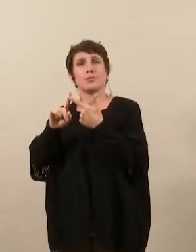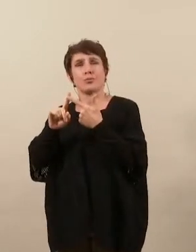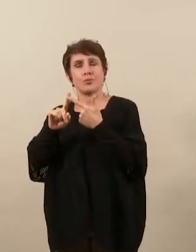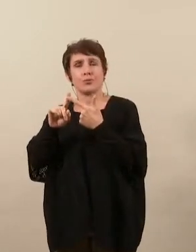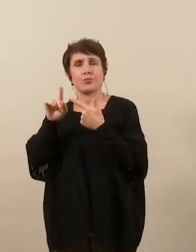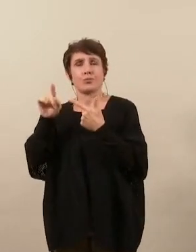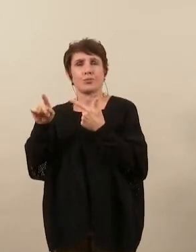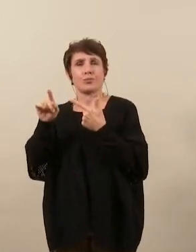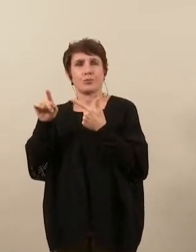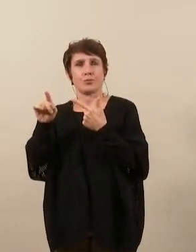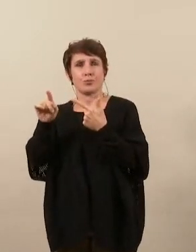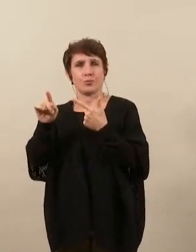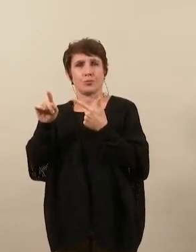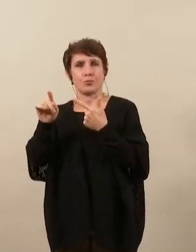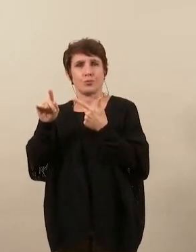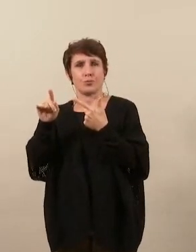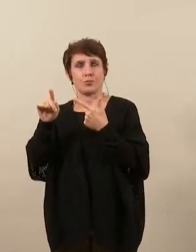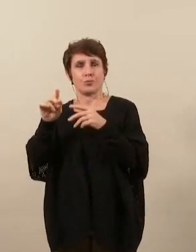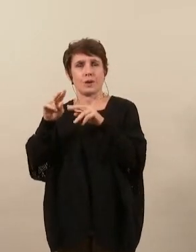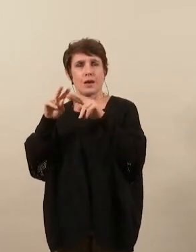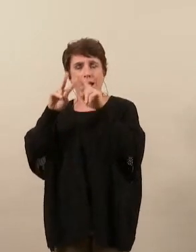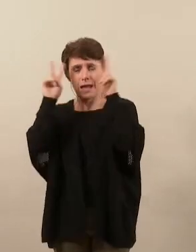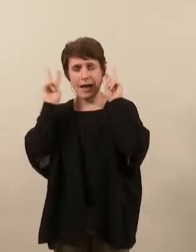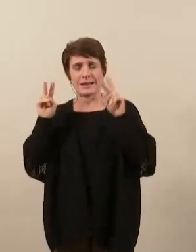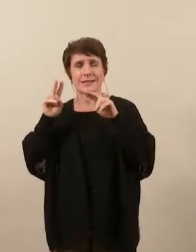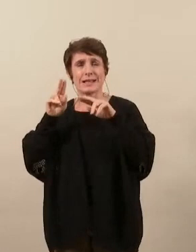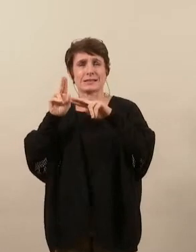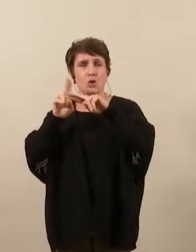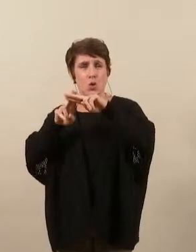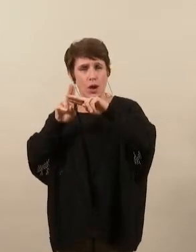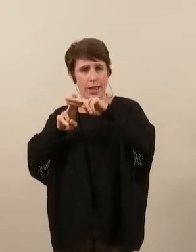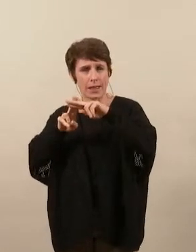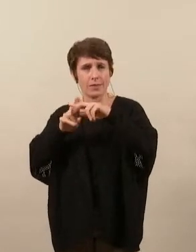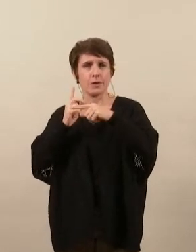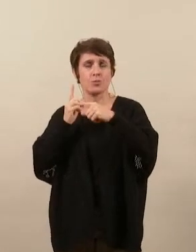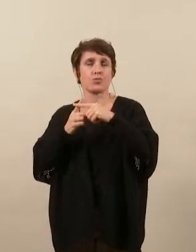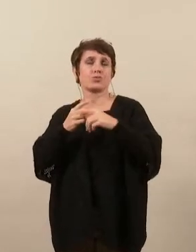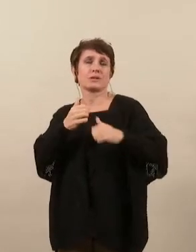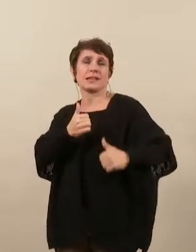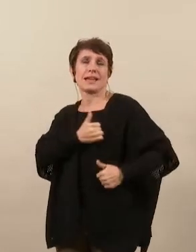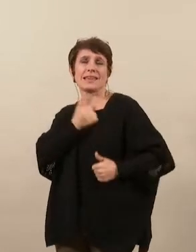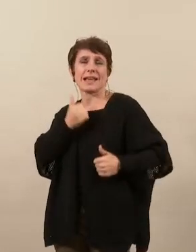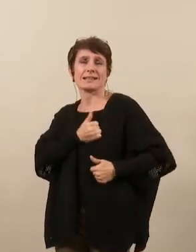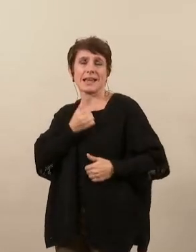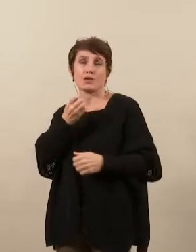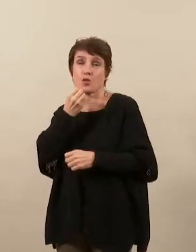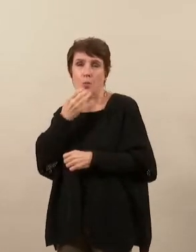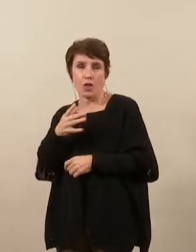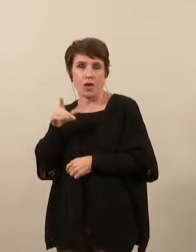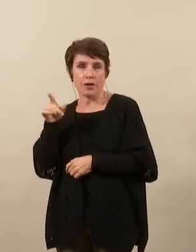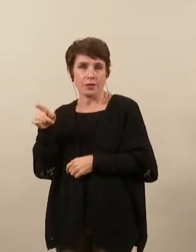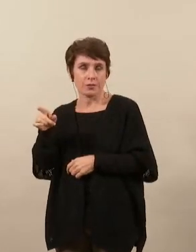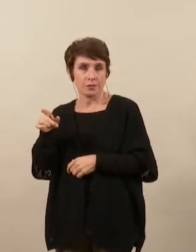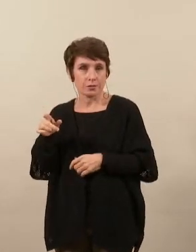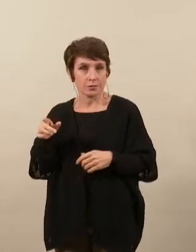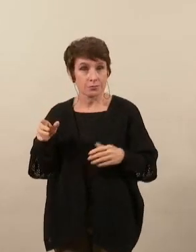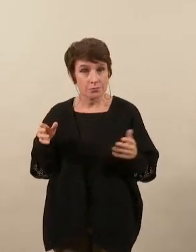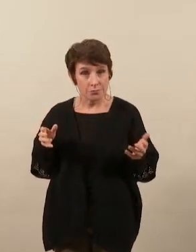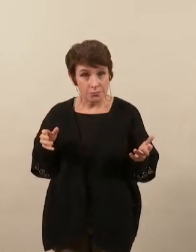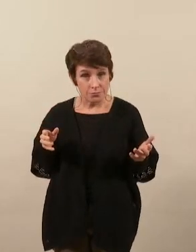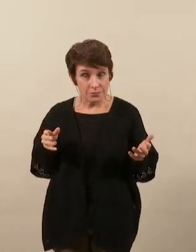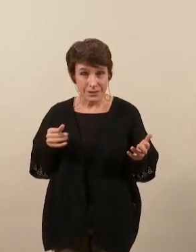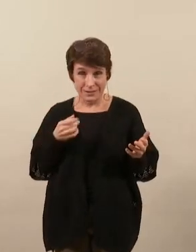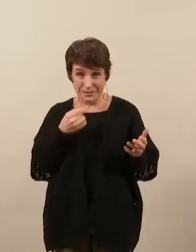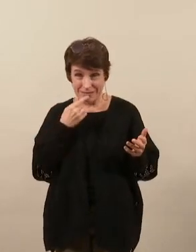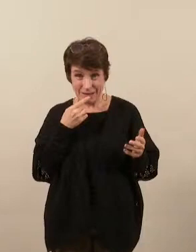Bonne. 2 chantiers récents que vous n'avez pas su suivre, que vous n'avez pas su gérer et pour lesquels il va falloir